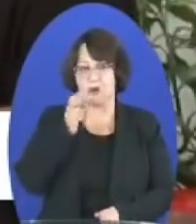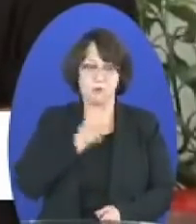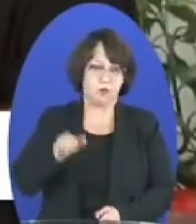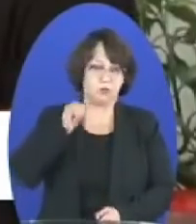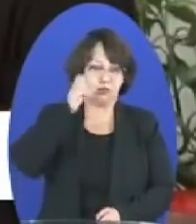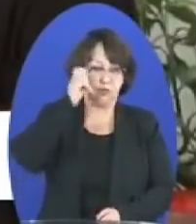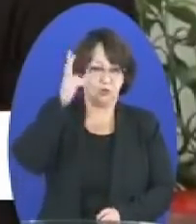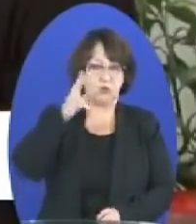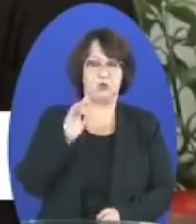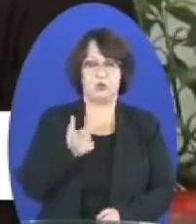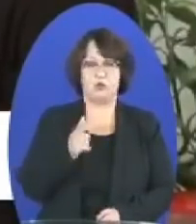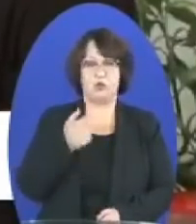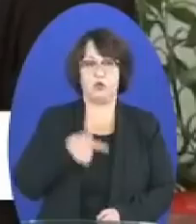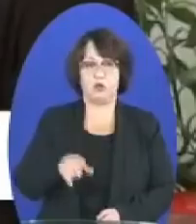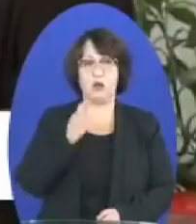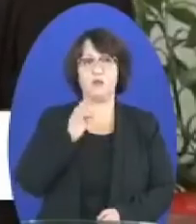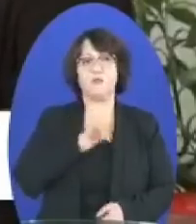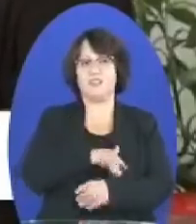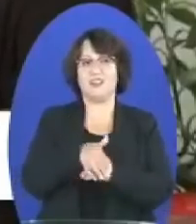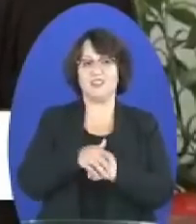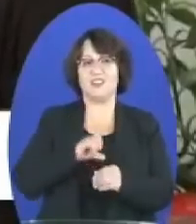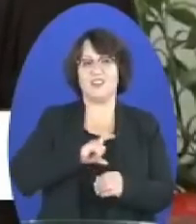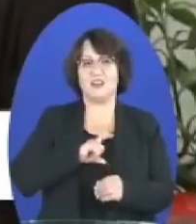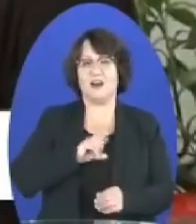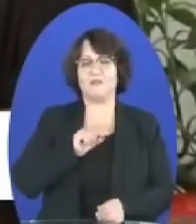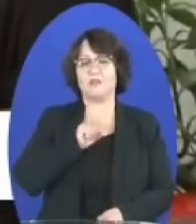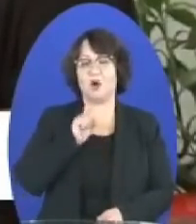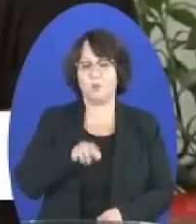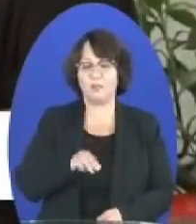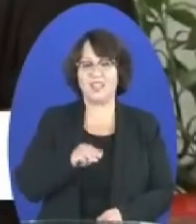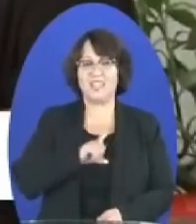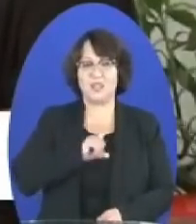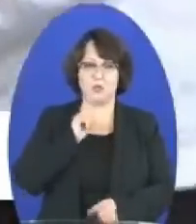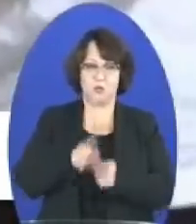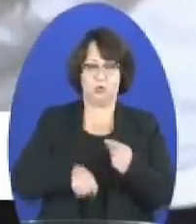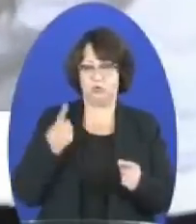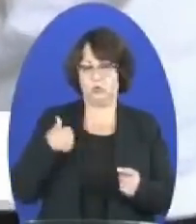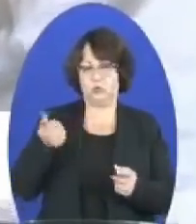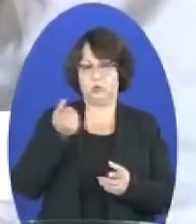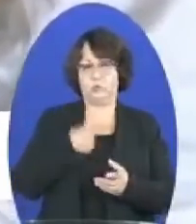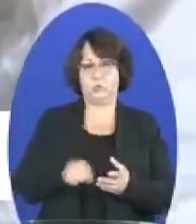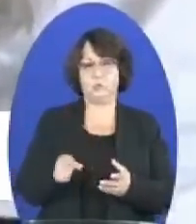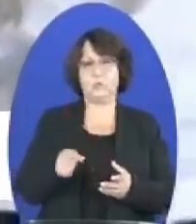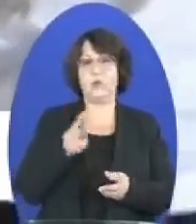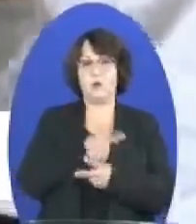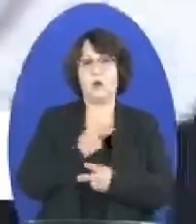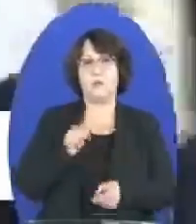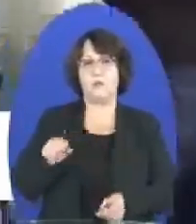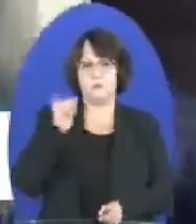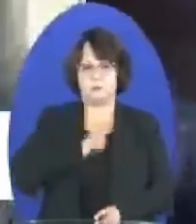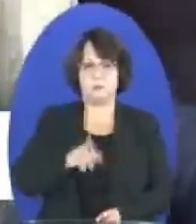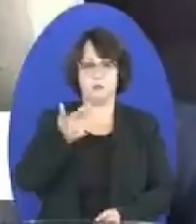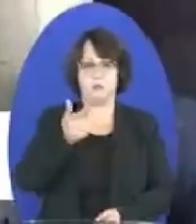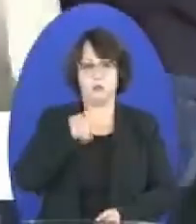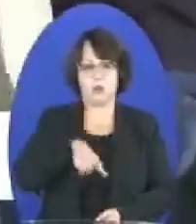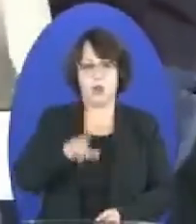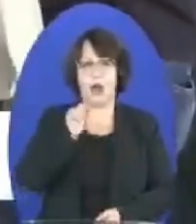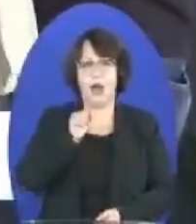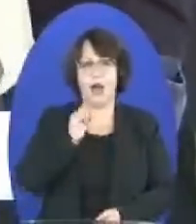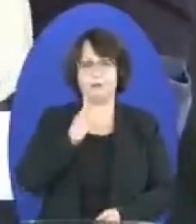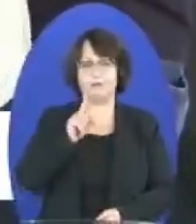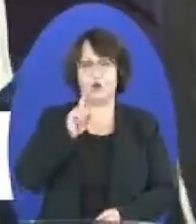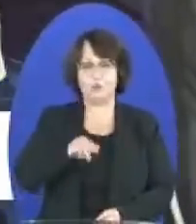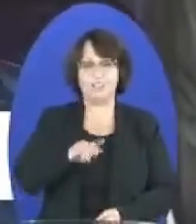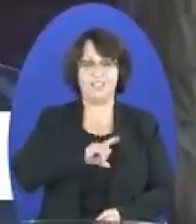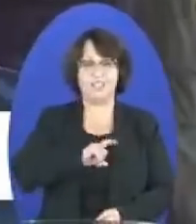Трамп Хонконгийн автономт эрхийн тухай хууланд өчигдөр гар эвсэг зуржээ. Тус хуулиар Америкийн нэгдсэн улс Хонконгийн автономт эрхийг үгүй